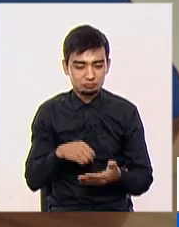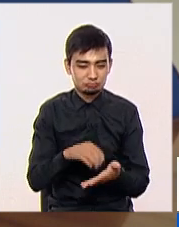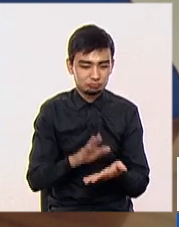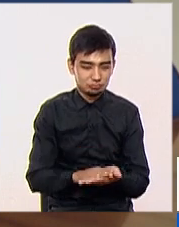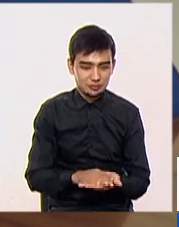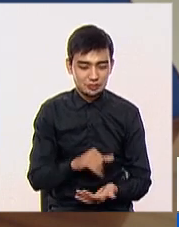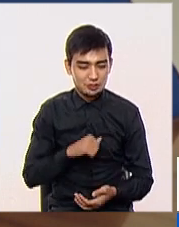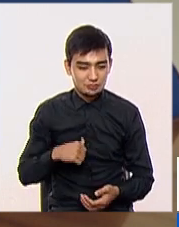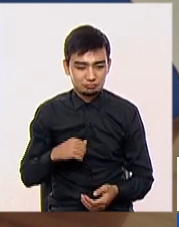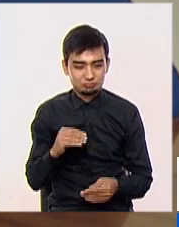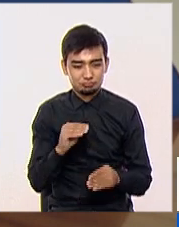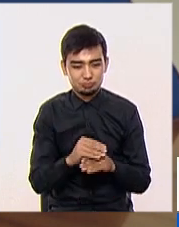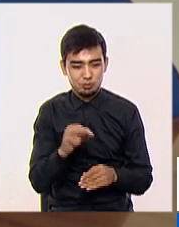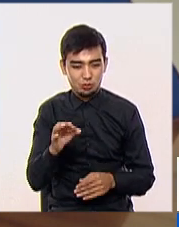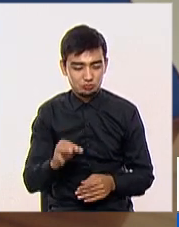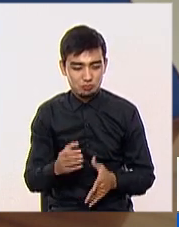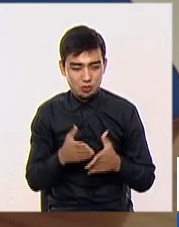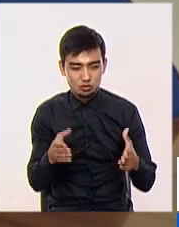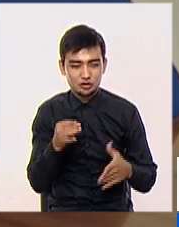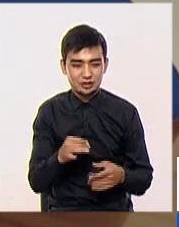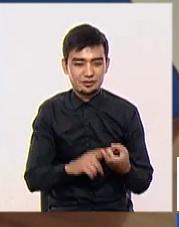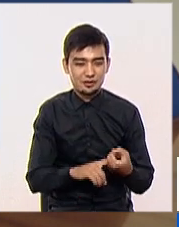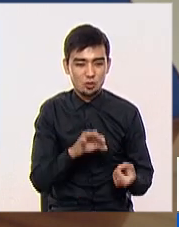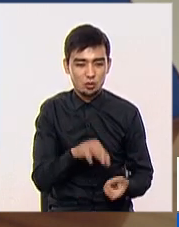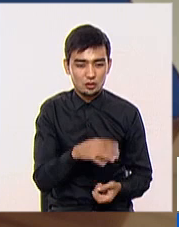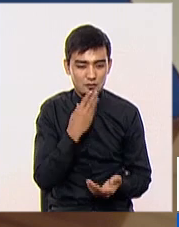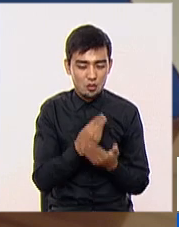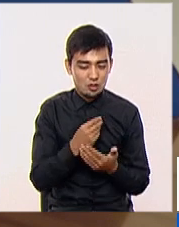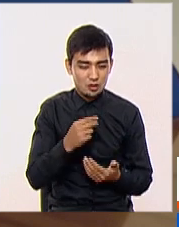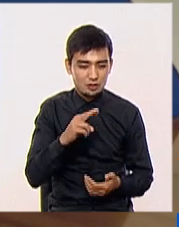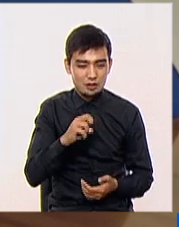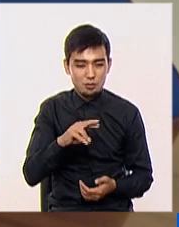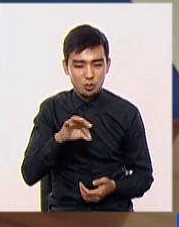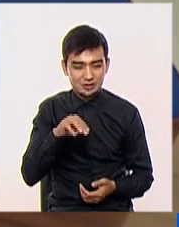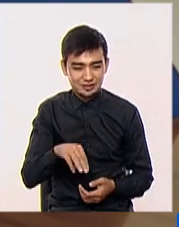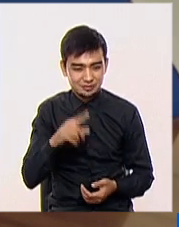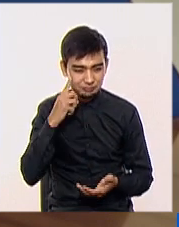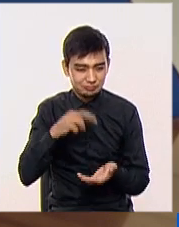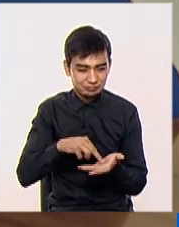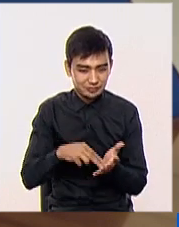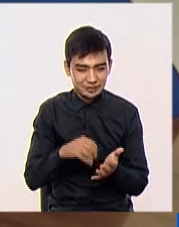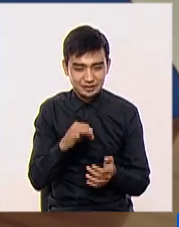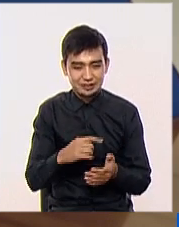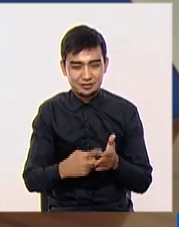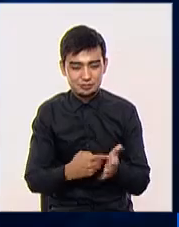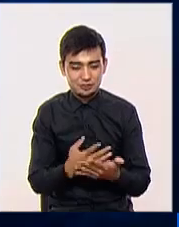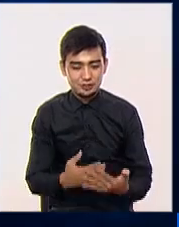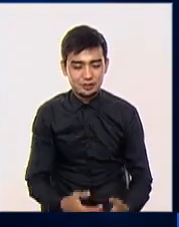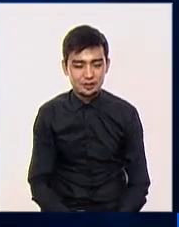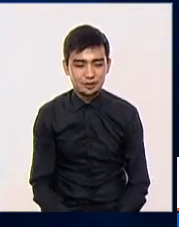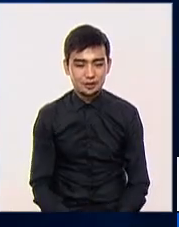устанавливать максимальные ставки в зависимости от своей депозитной политики и потребностей фондирования.